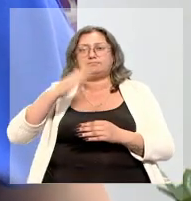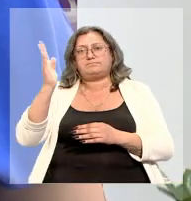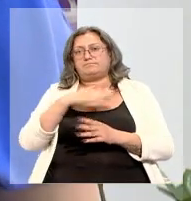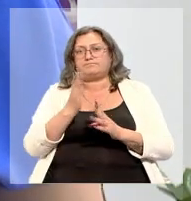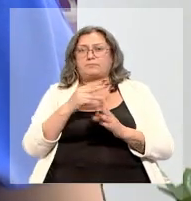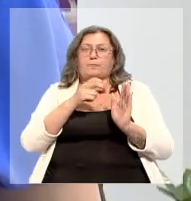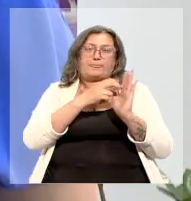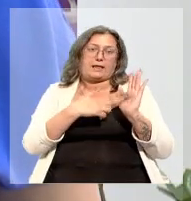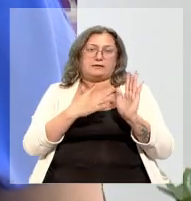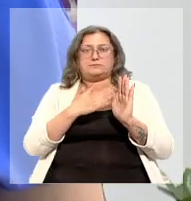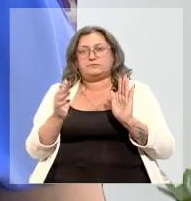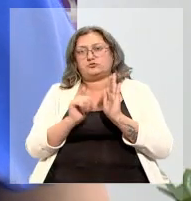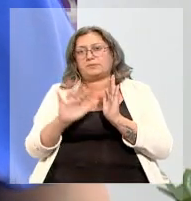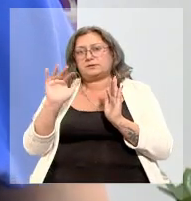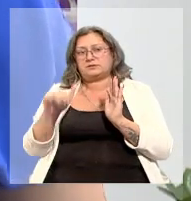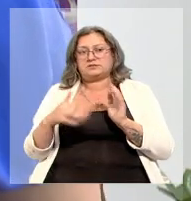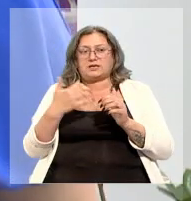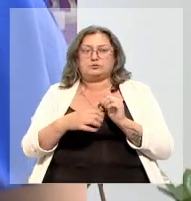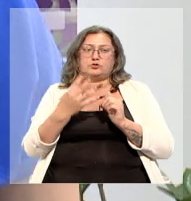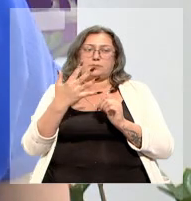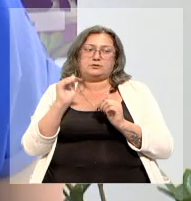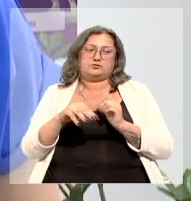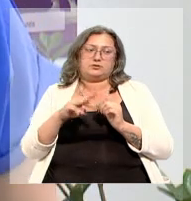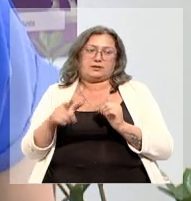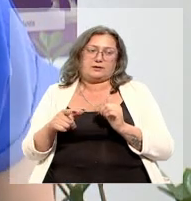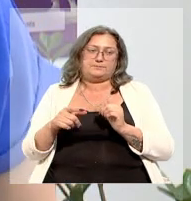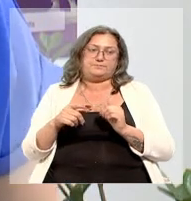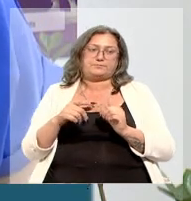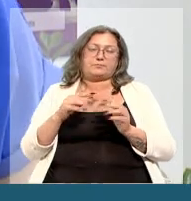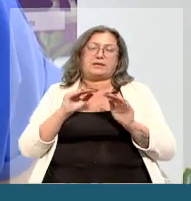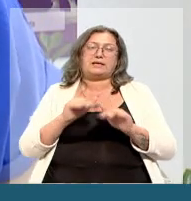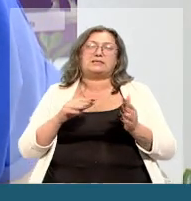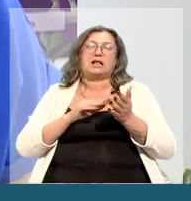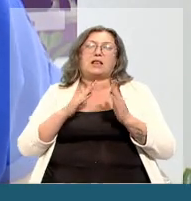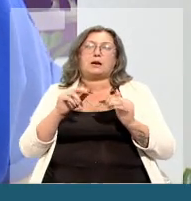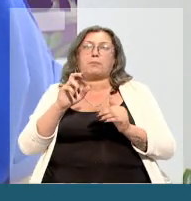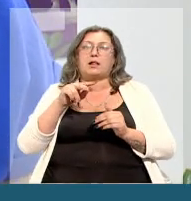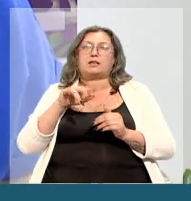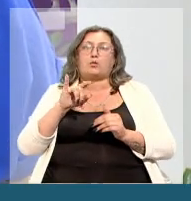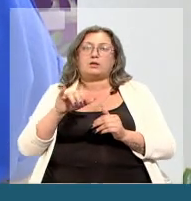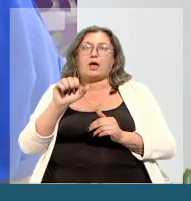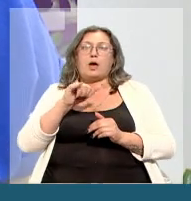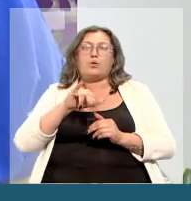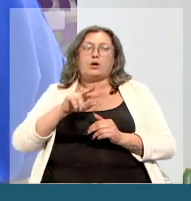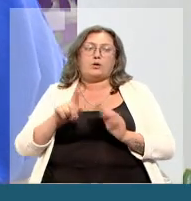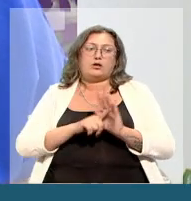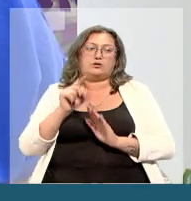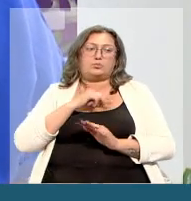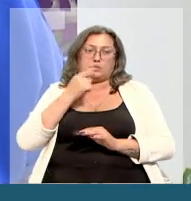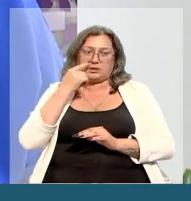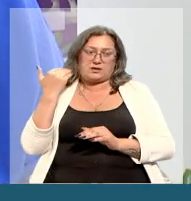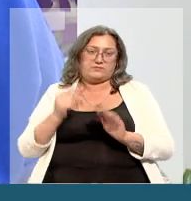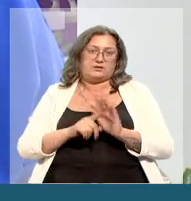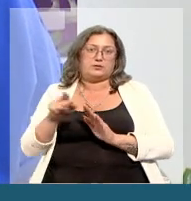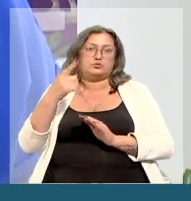от 18 до 65 тысяч, в среднем 45 тысяч тенге. Детский лагерь Балдаурена Улиекольского района начнет свою работу буквально на днях